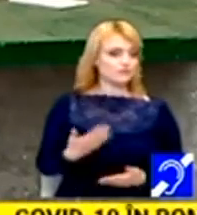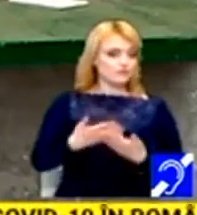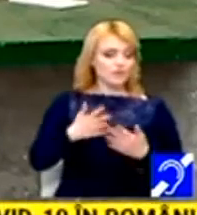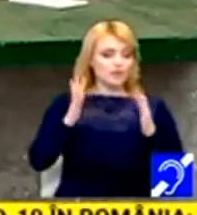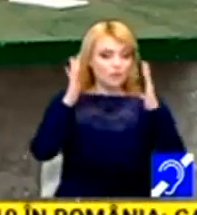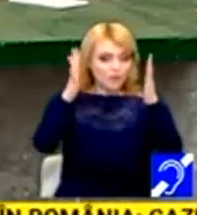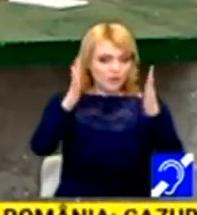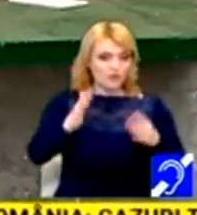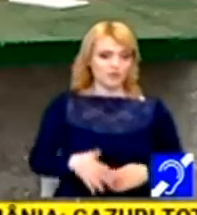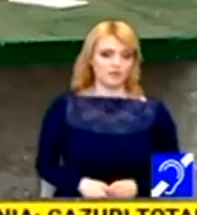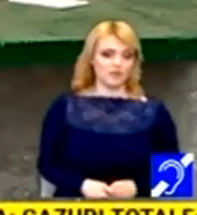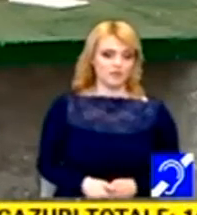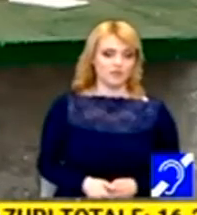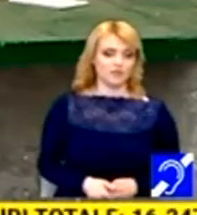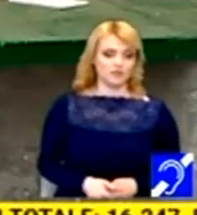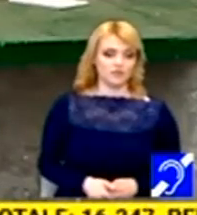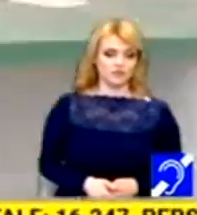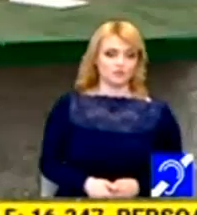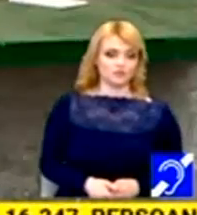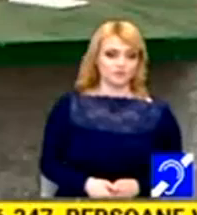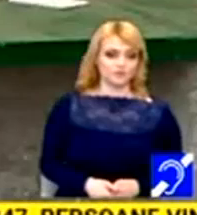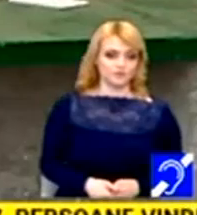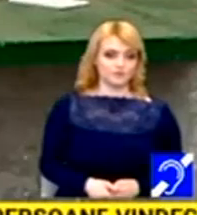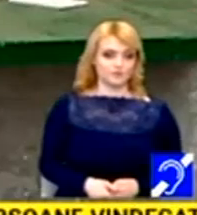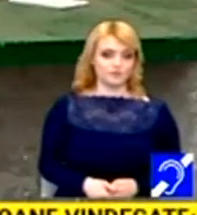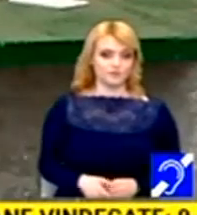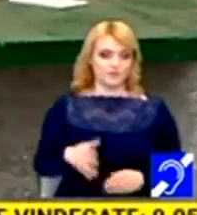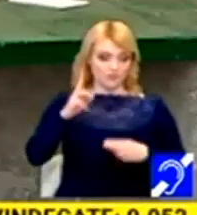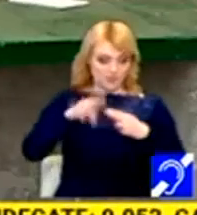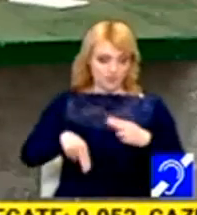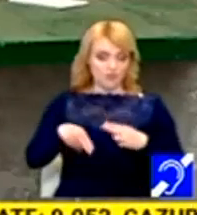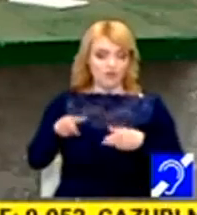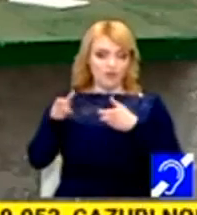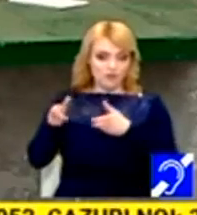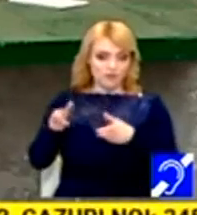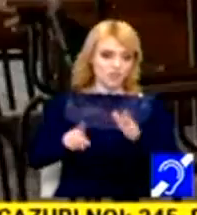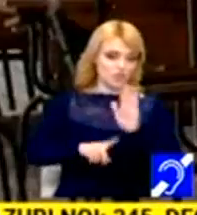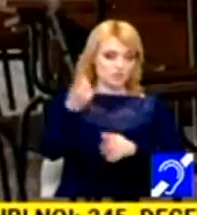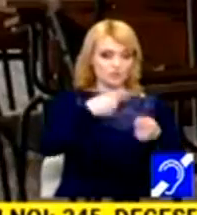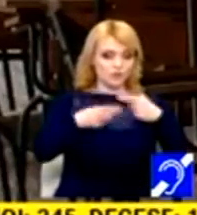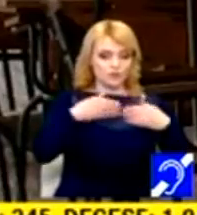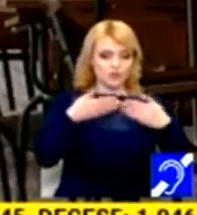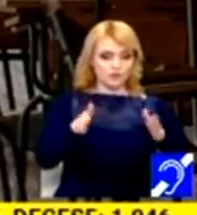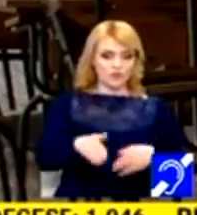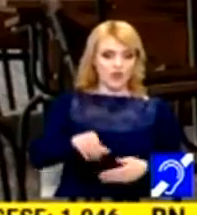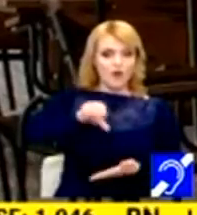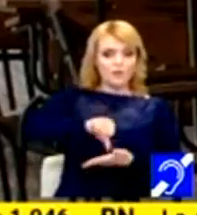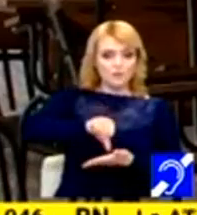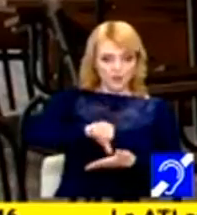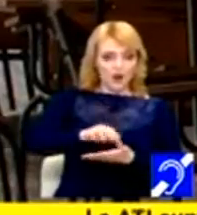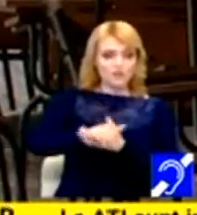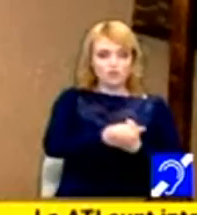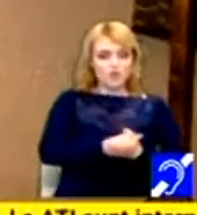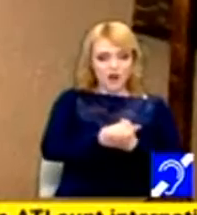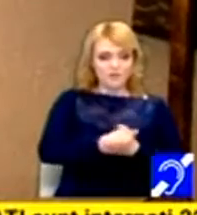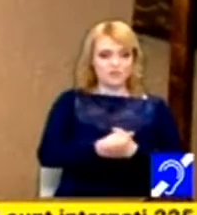sau în parcul catedralei, se termină carantina și amenajăm terasele. Membrii Asociației Horeca spun